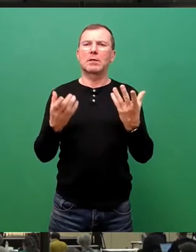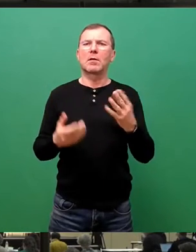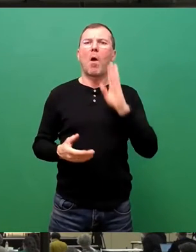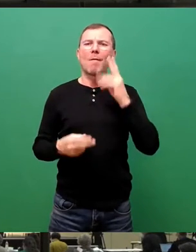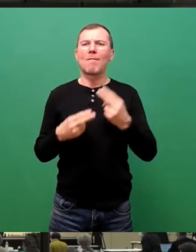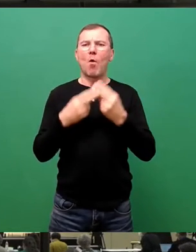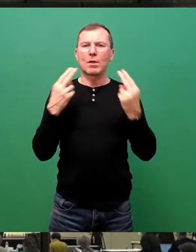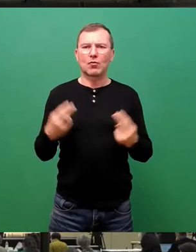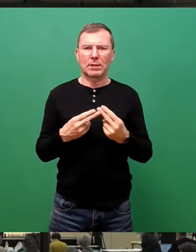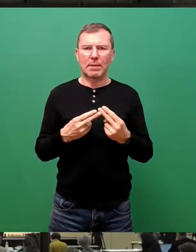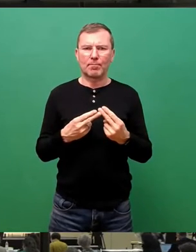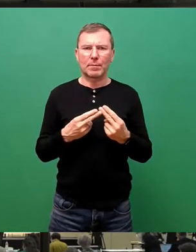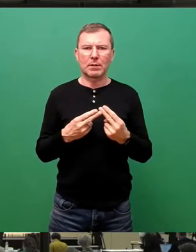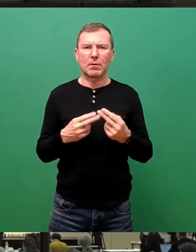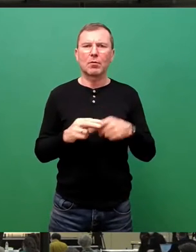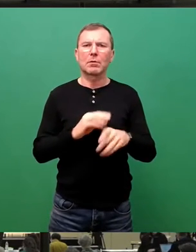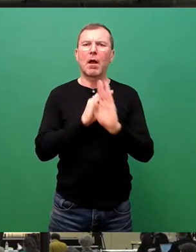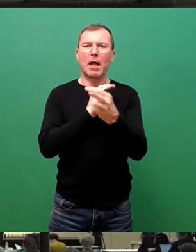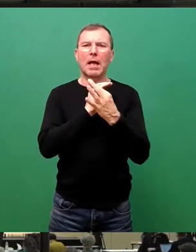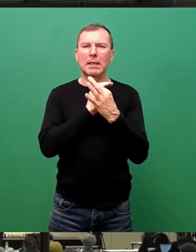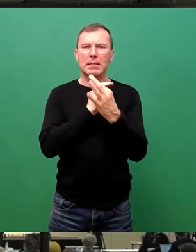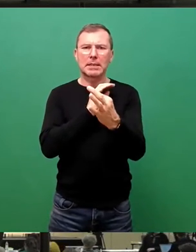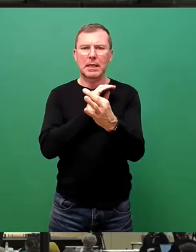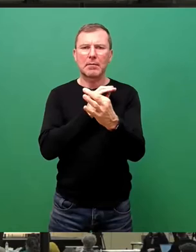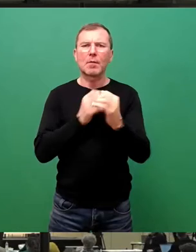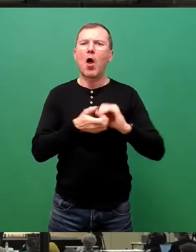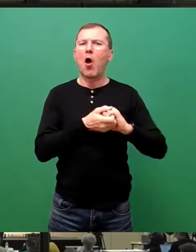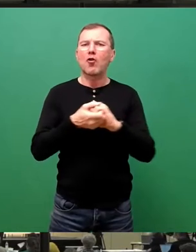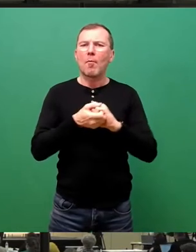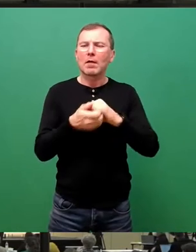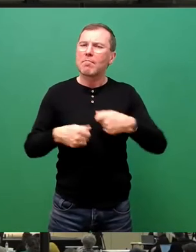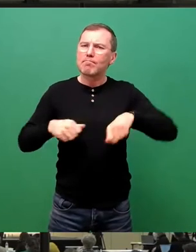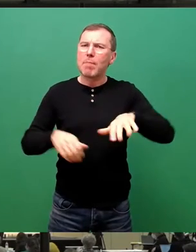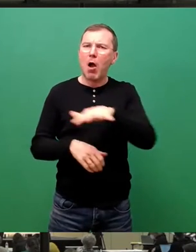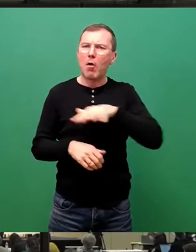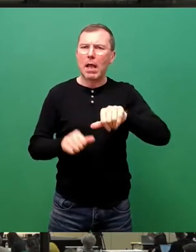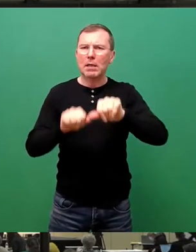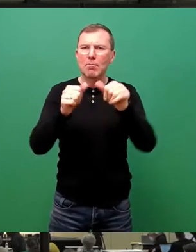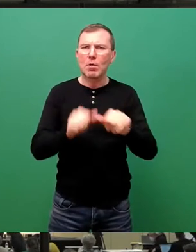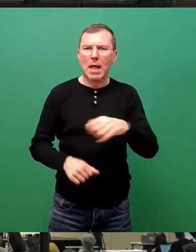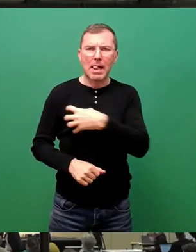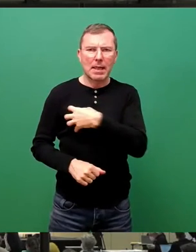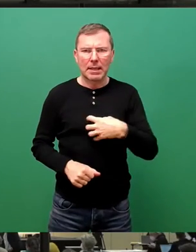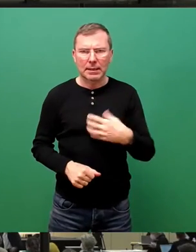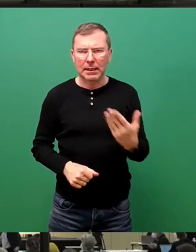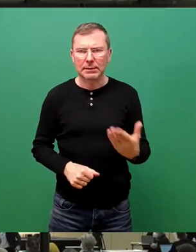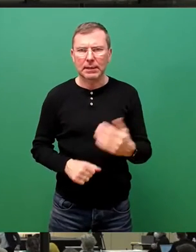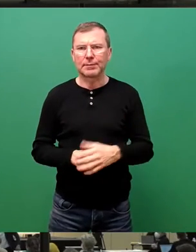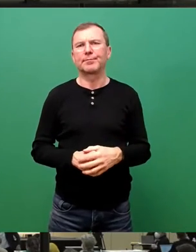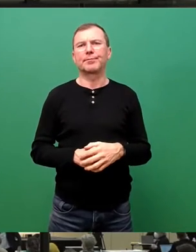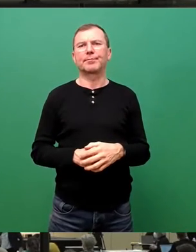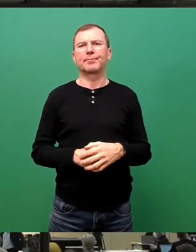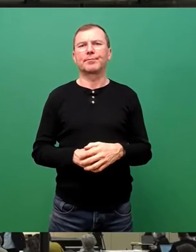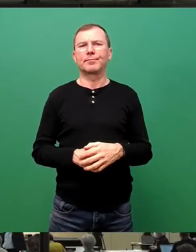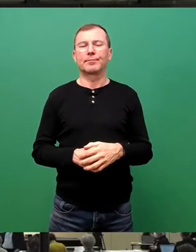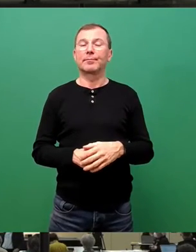Wohnkonzeptes und der Richtlinie Kooperatives Baulandmodell Dresden. Hier liegt